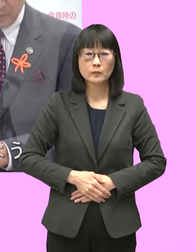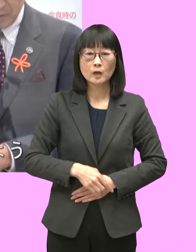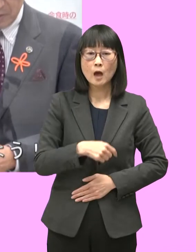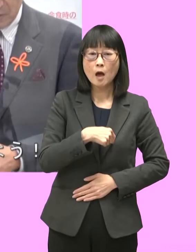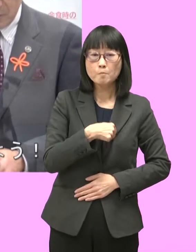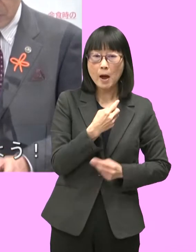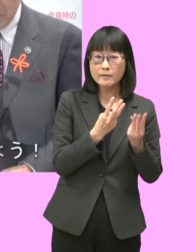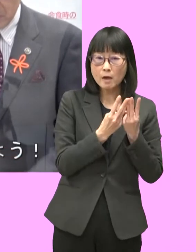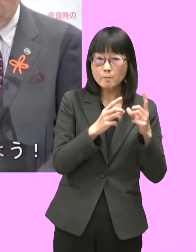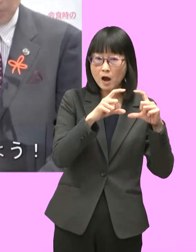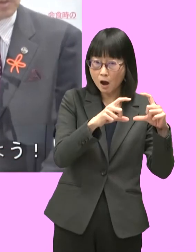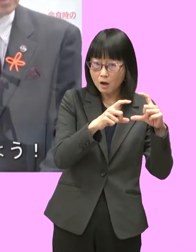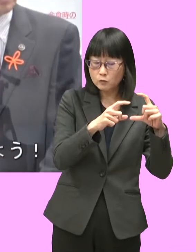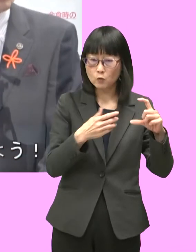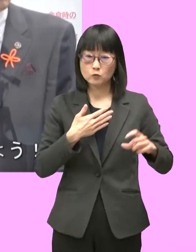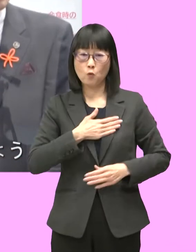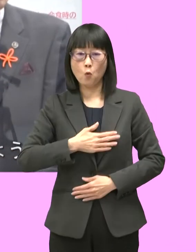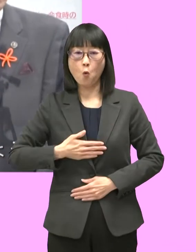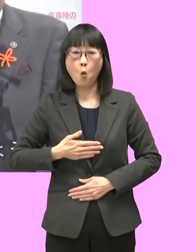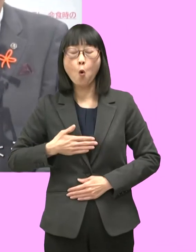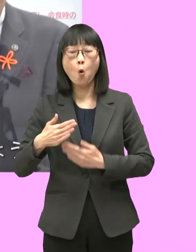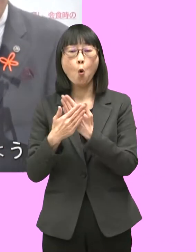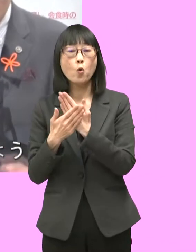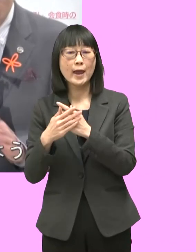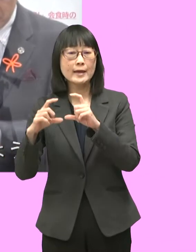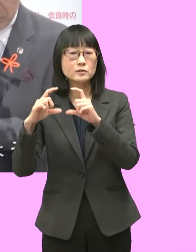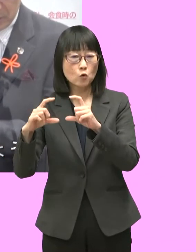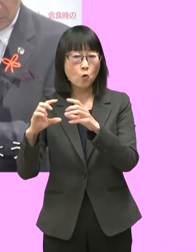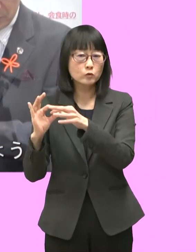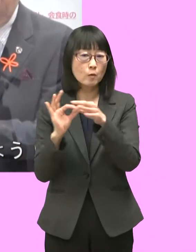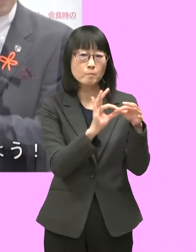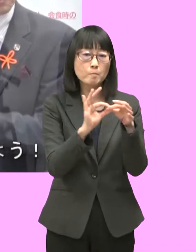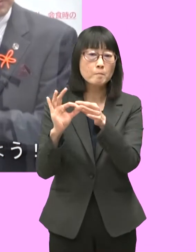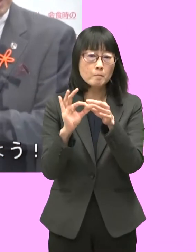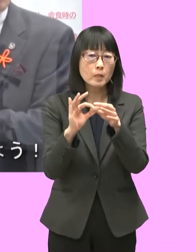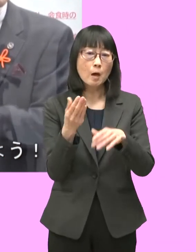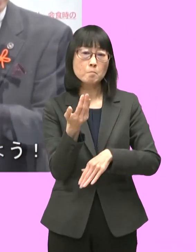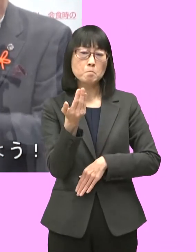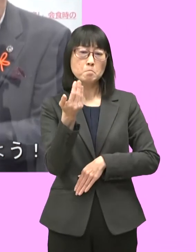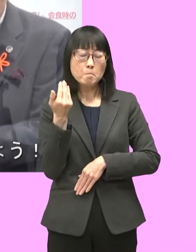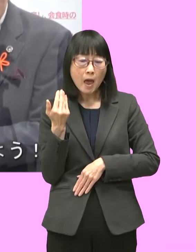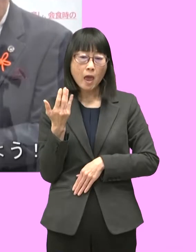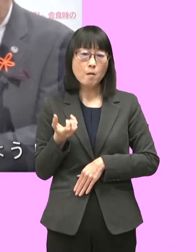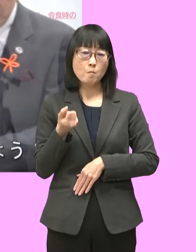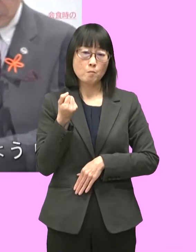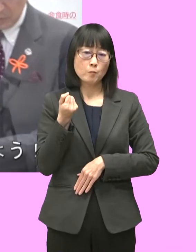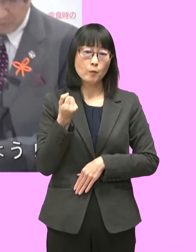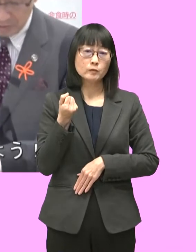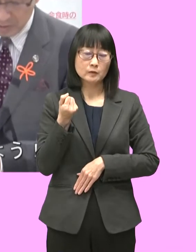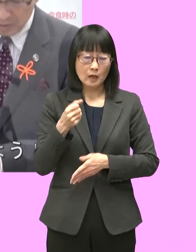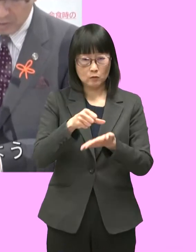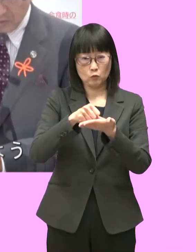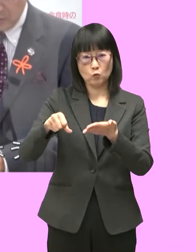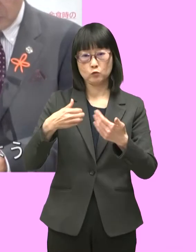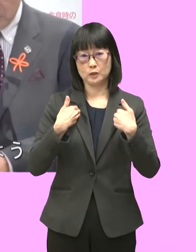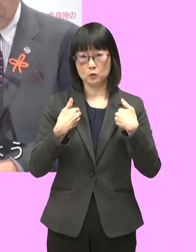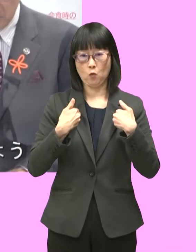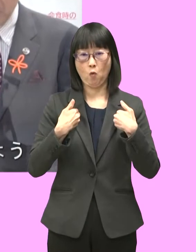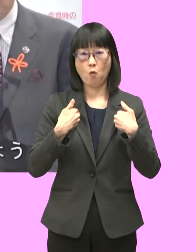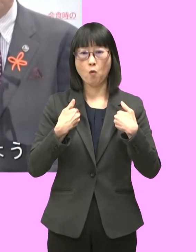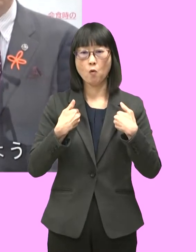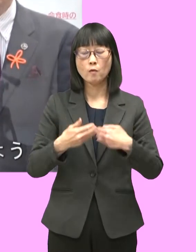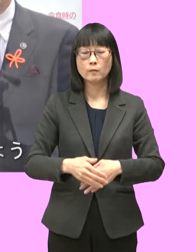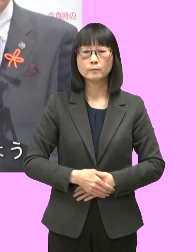ですね、スマートフォンなどからの事前の利用登録紐付けが必要になってまいります。